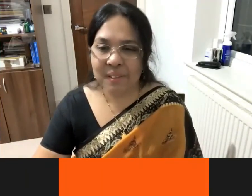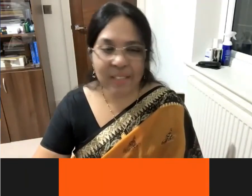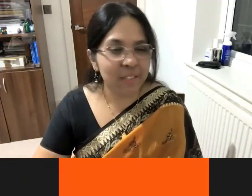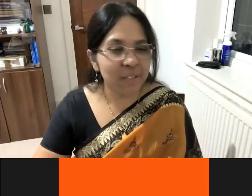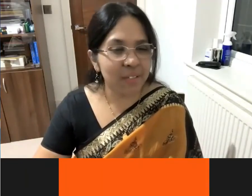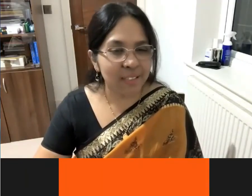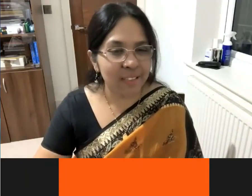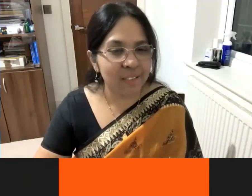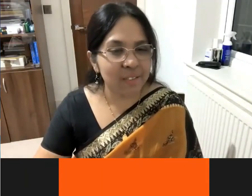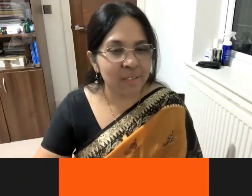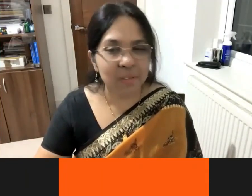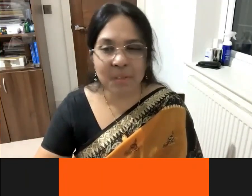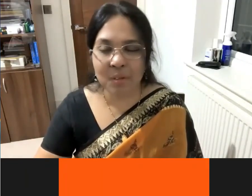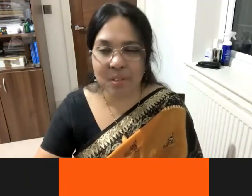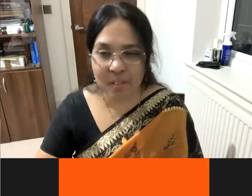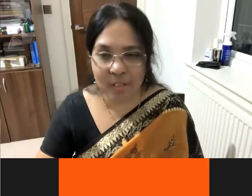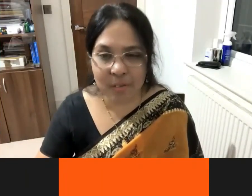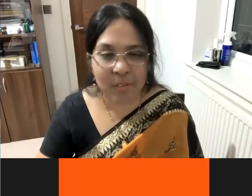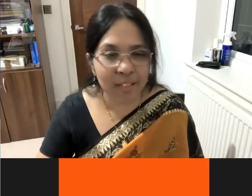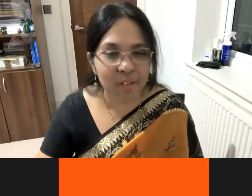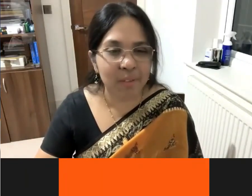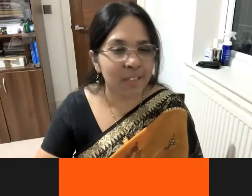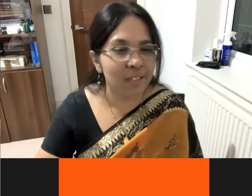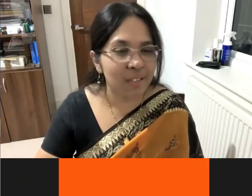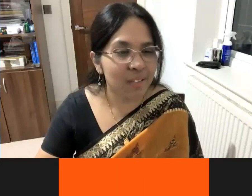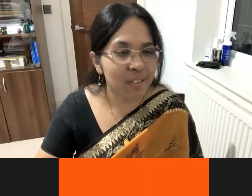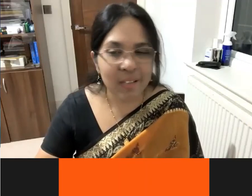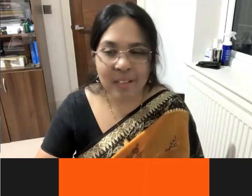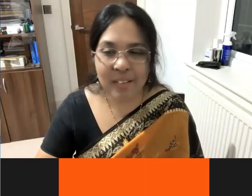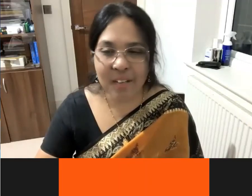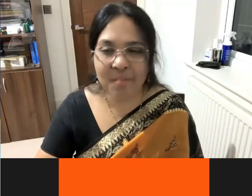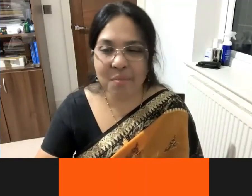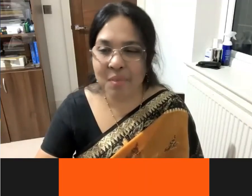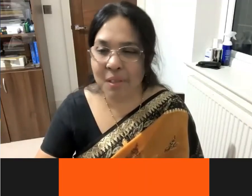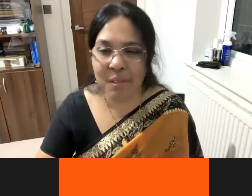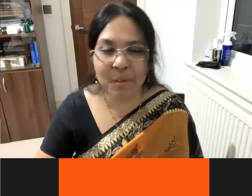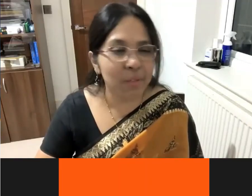So thank you again to Dr. Arun. Can we,